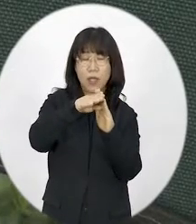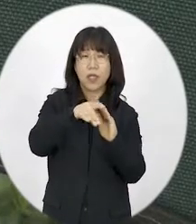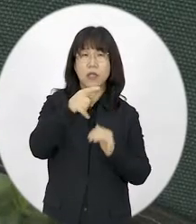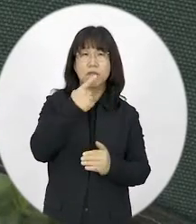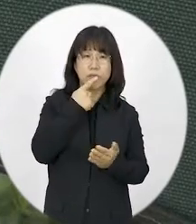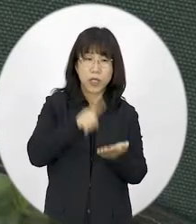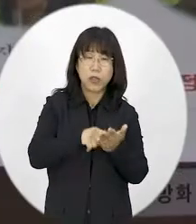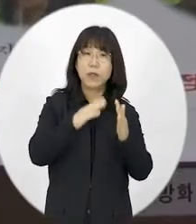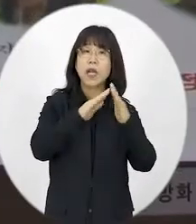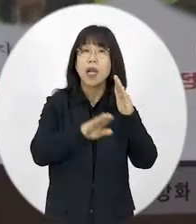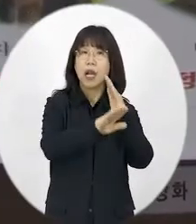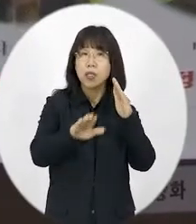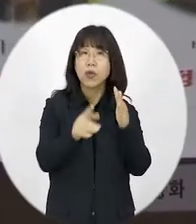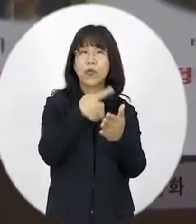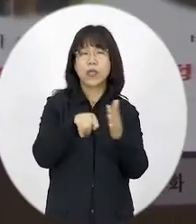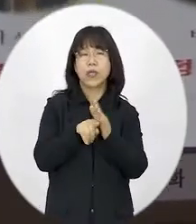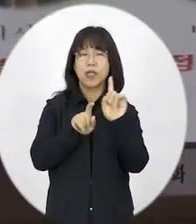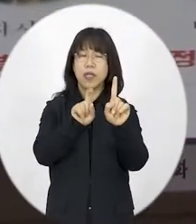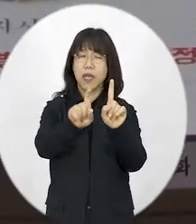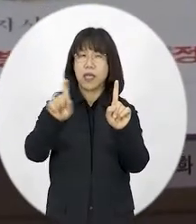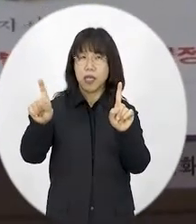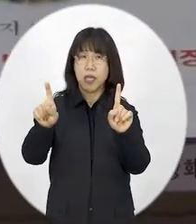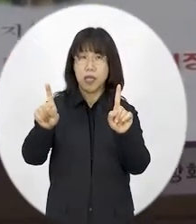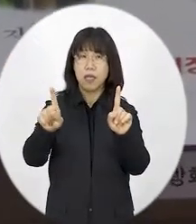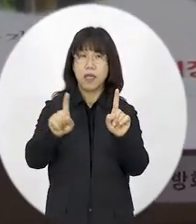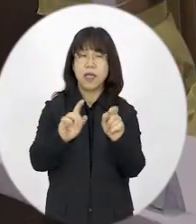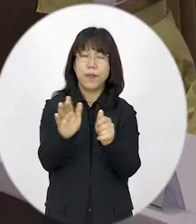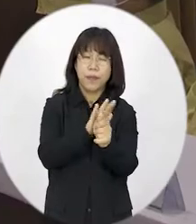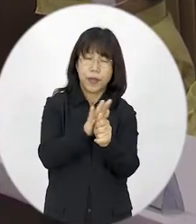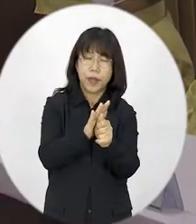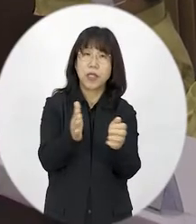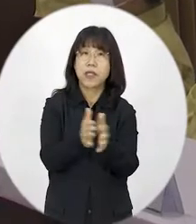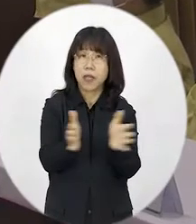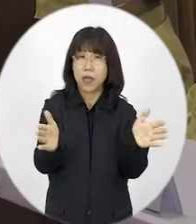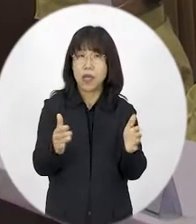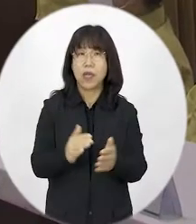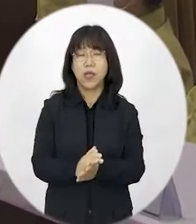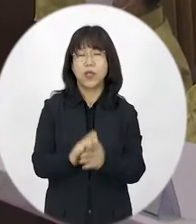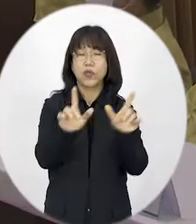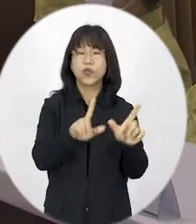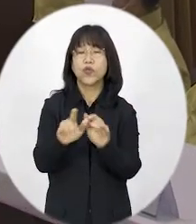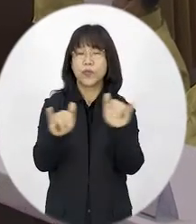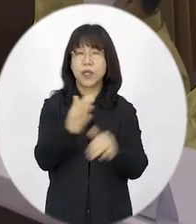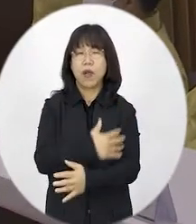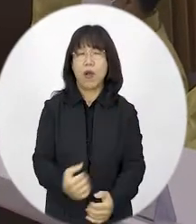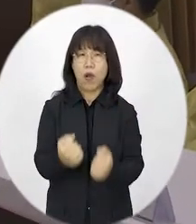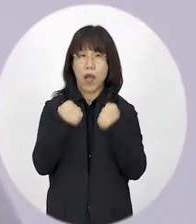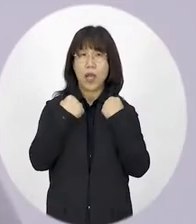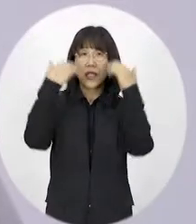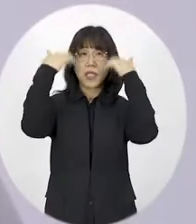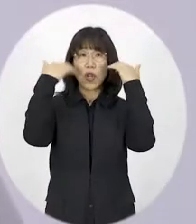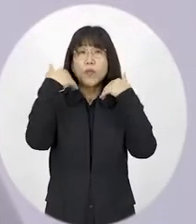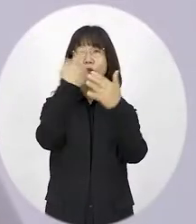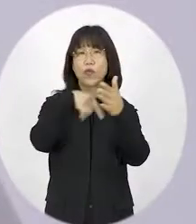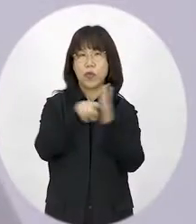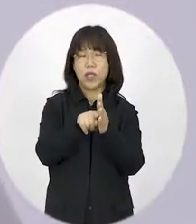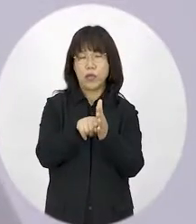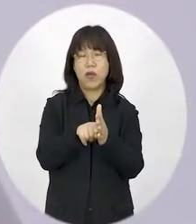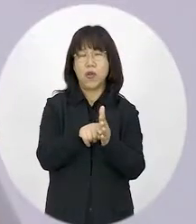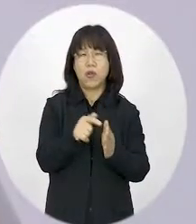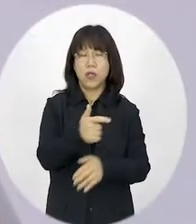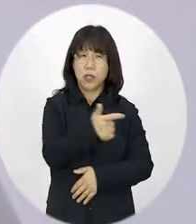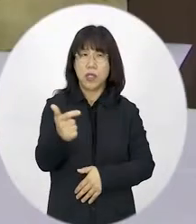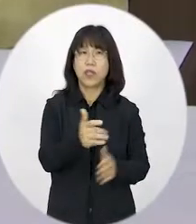위한 1:1 밀착 돌봄을 추진하는 등 적극적인 선제 대응으로 구민들의 건강한 여름나기를 위해 만전을